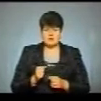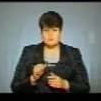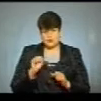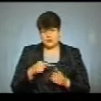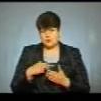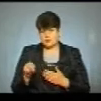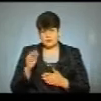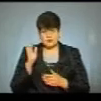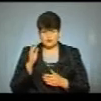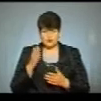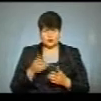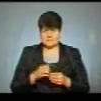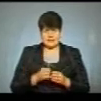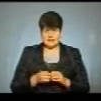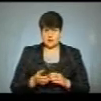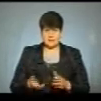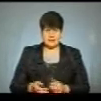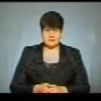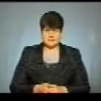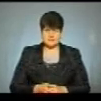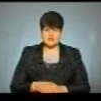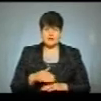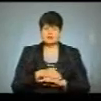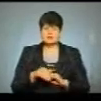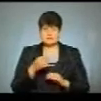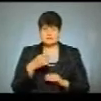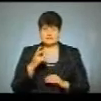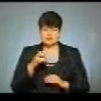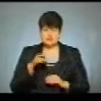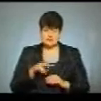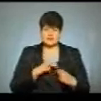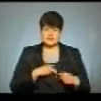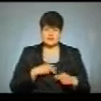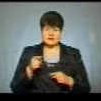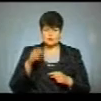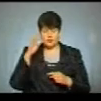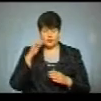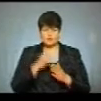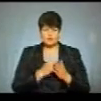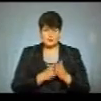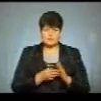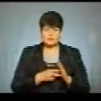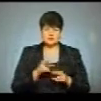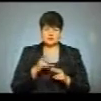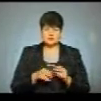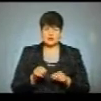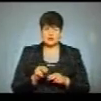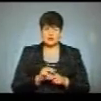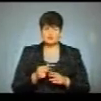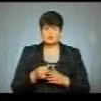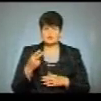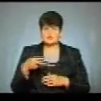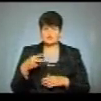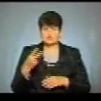воду, так що тут не проблема. На вулиці 15 квітня працівники Тернопільводоканалу планують завершити ремонт до 22-ї